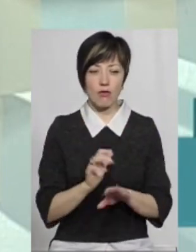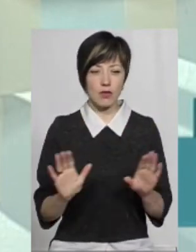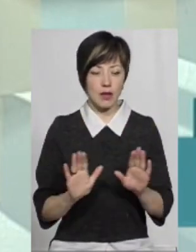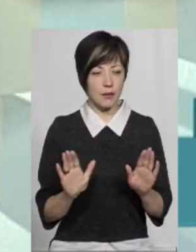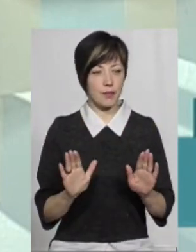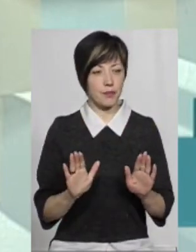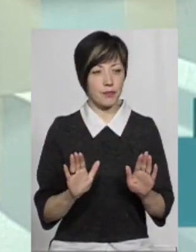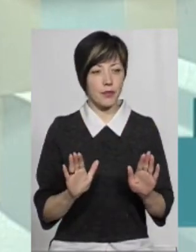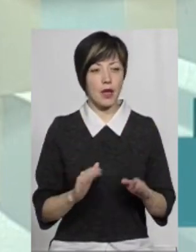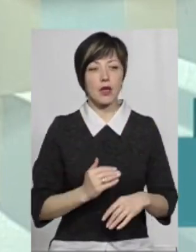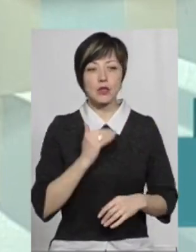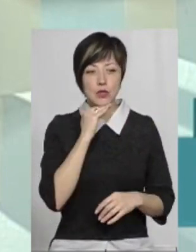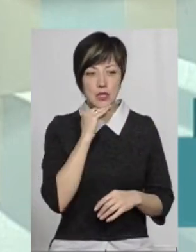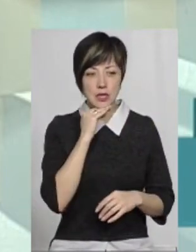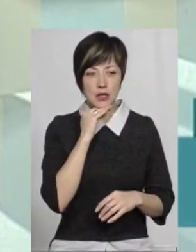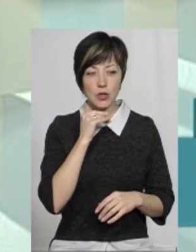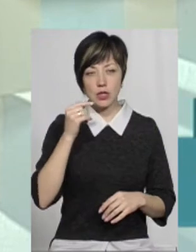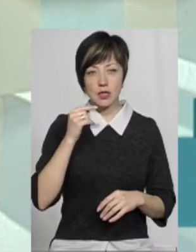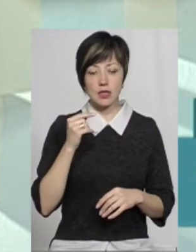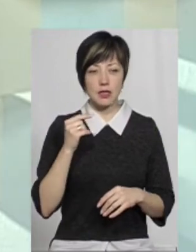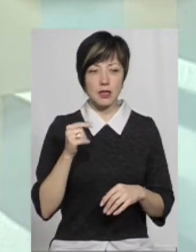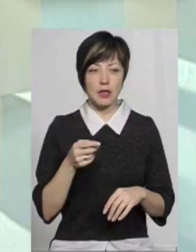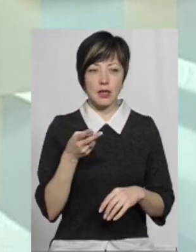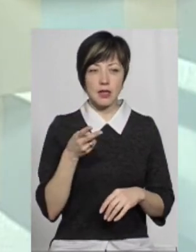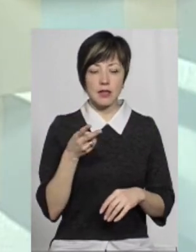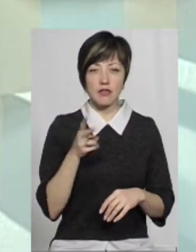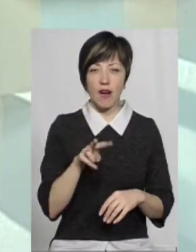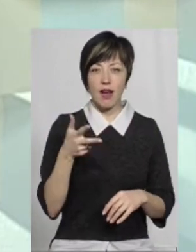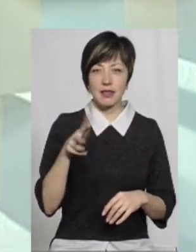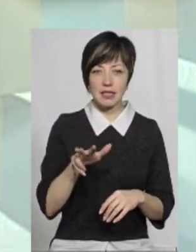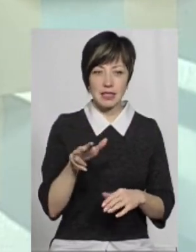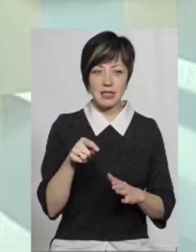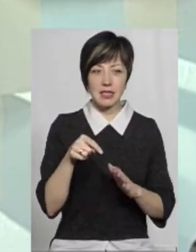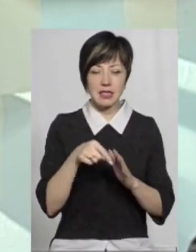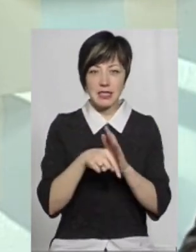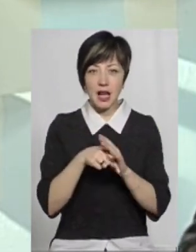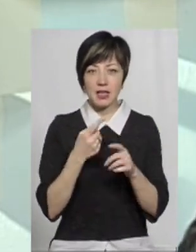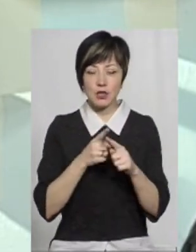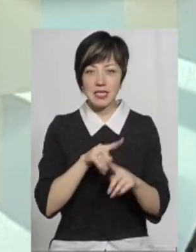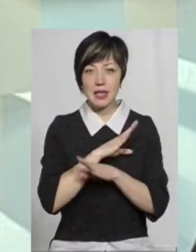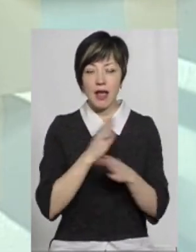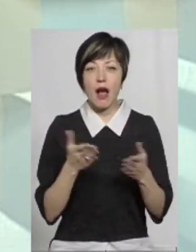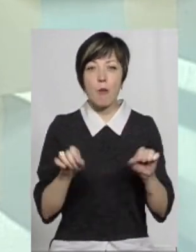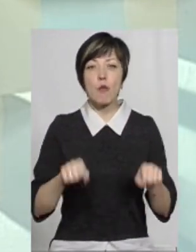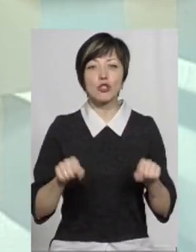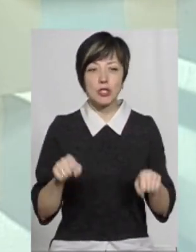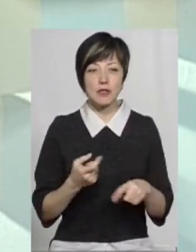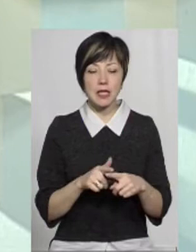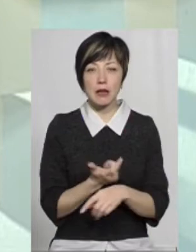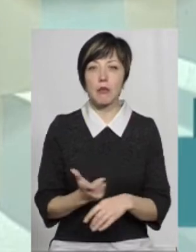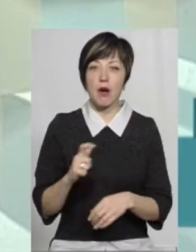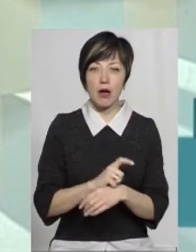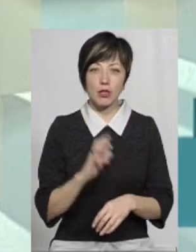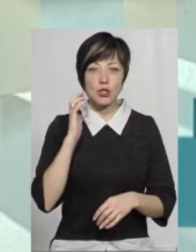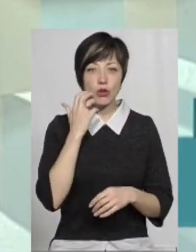І достатньо знаків, два знаки, три знаки цієї смерті, яка можлива, це